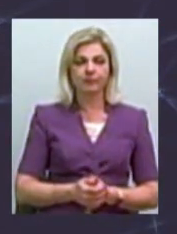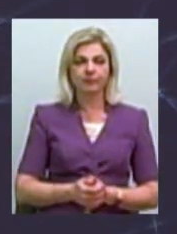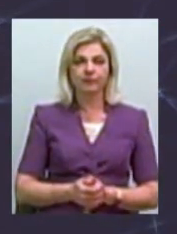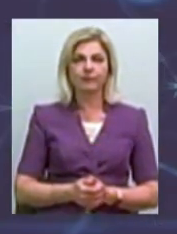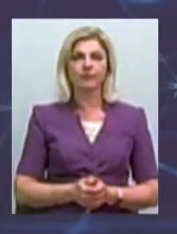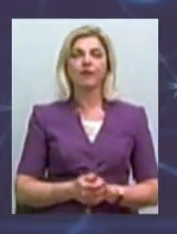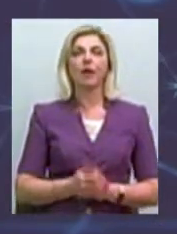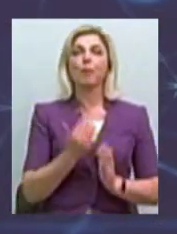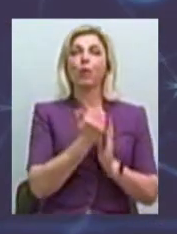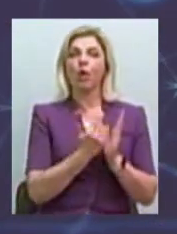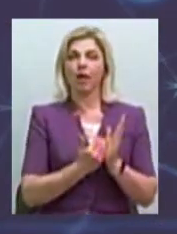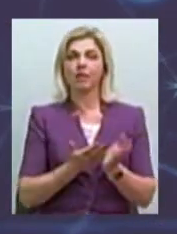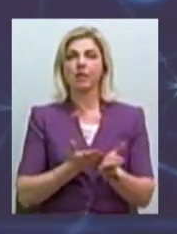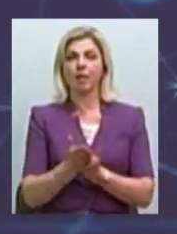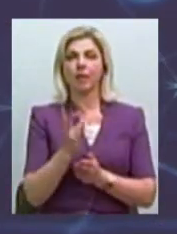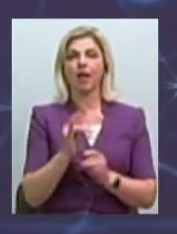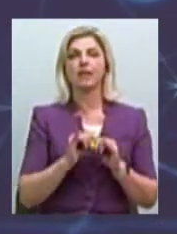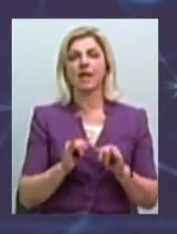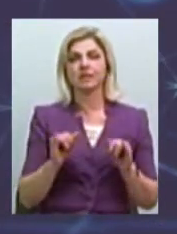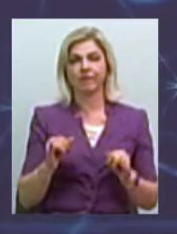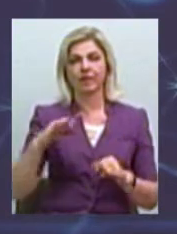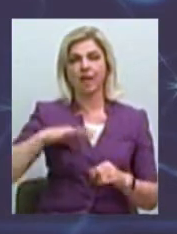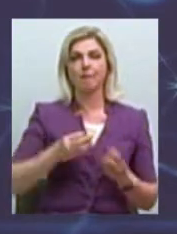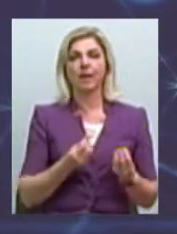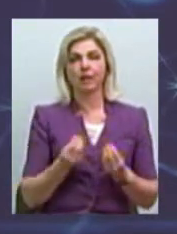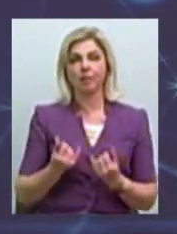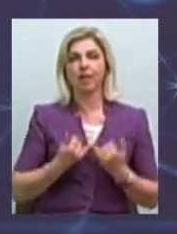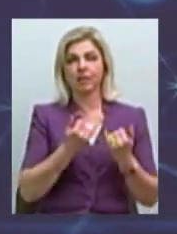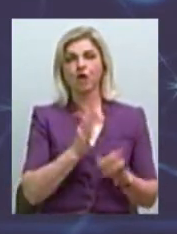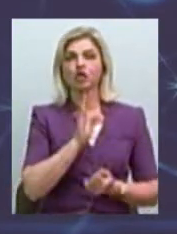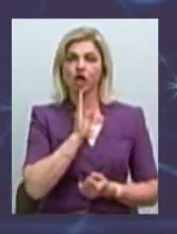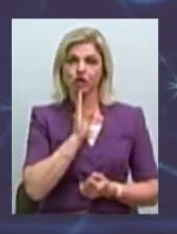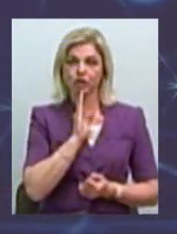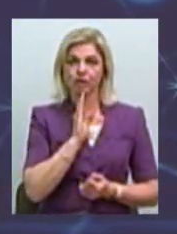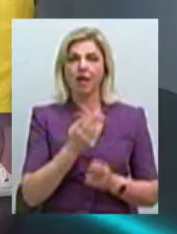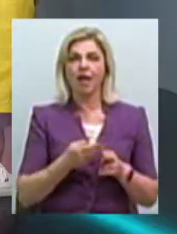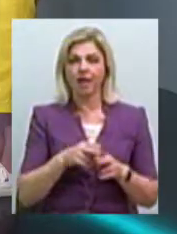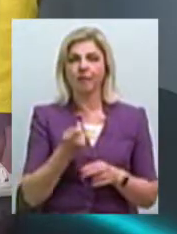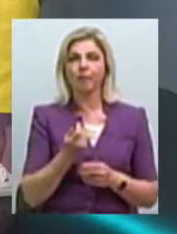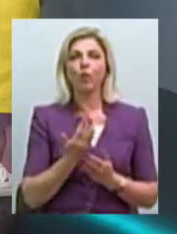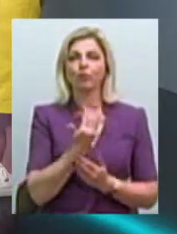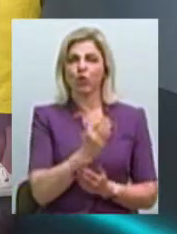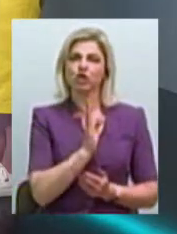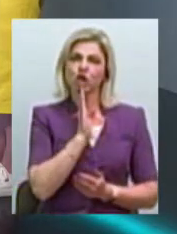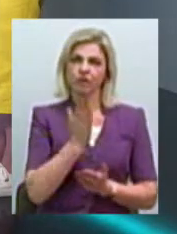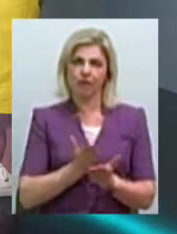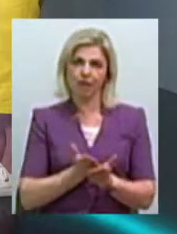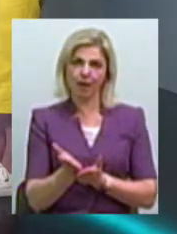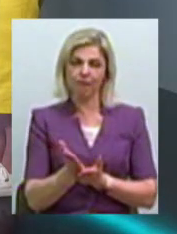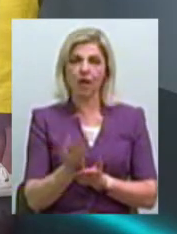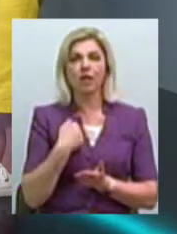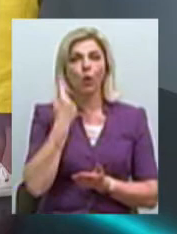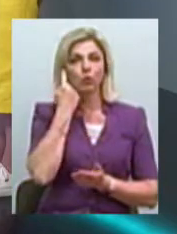направлен на развитие предпринимательства для женщин. У него немножко такая, знаете, гендерная направленность, но я думаю, что